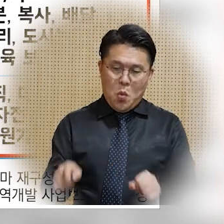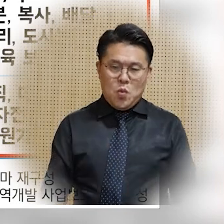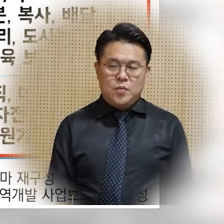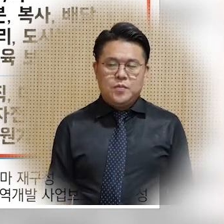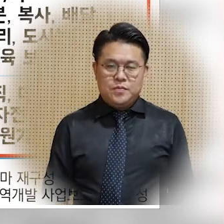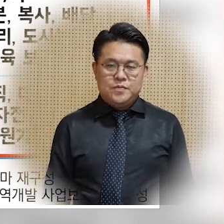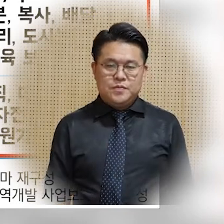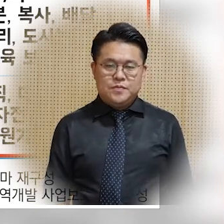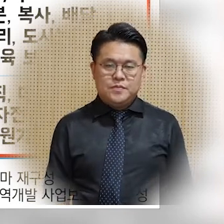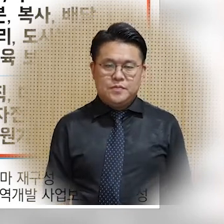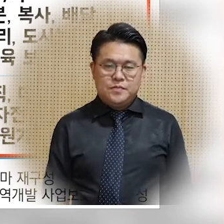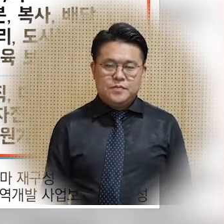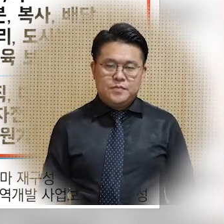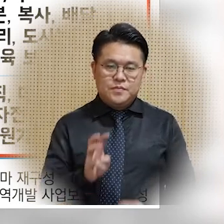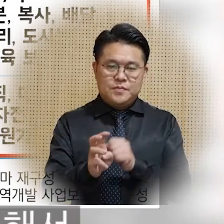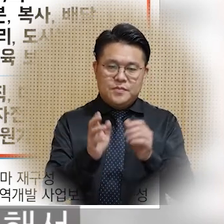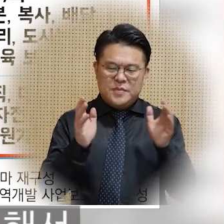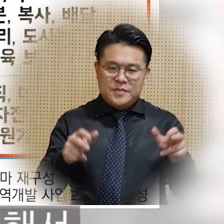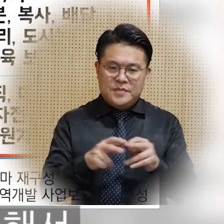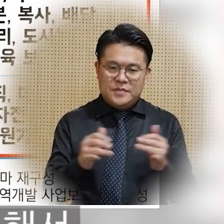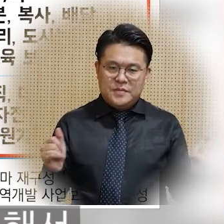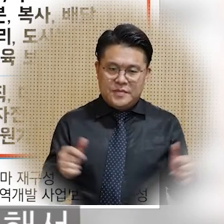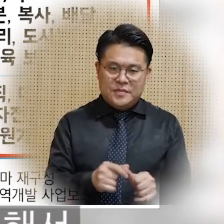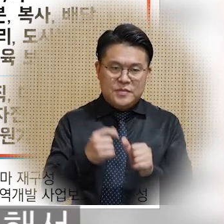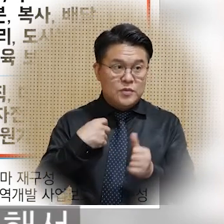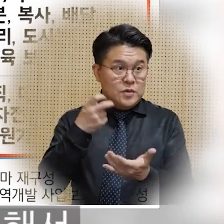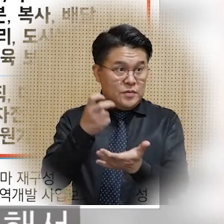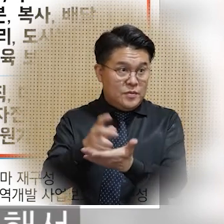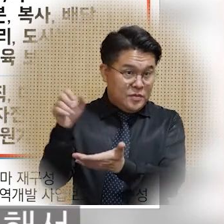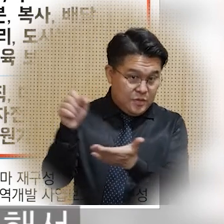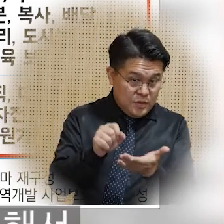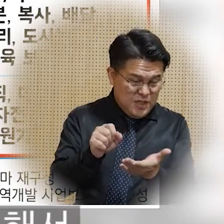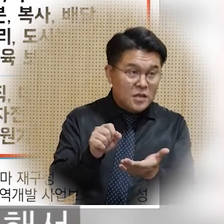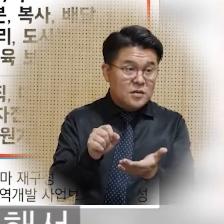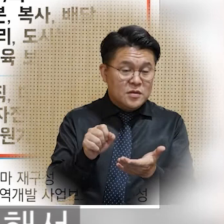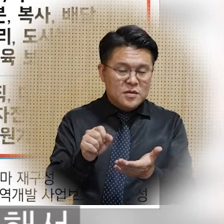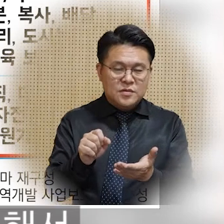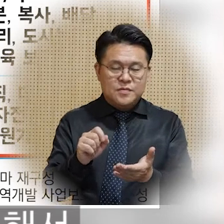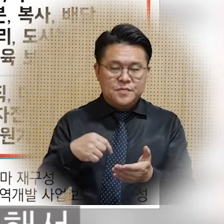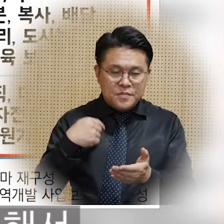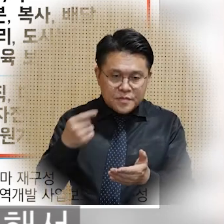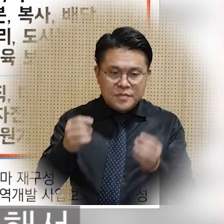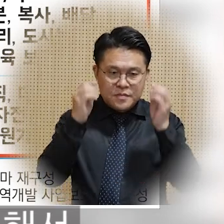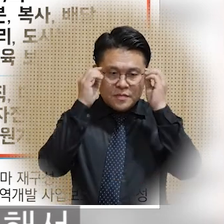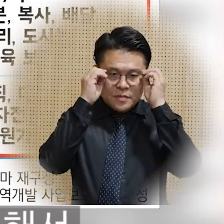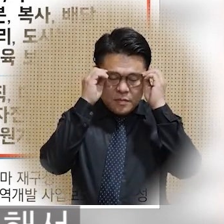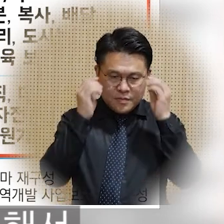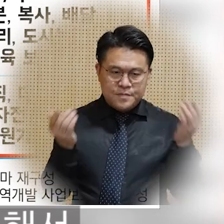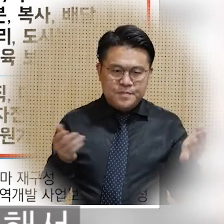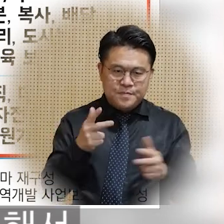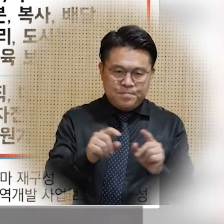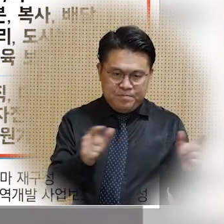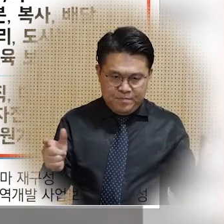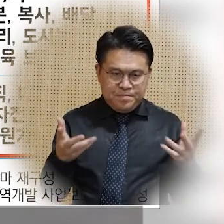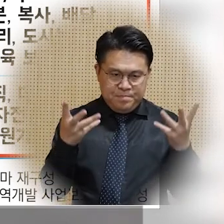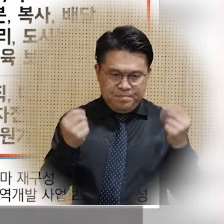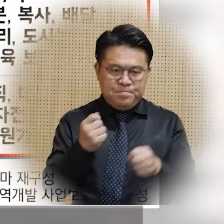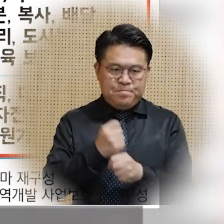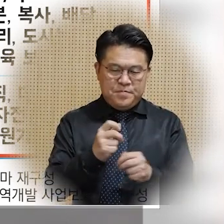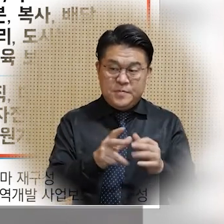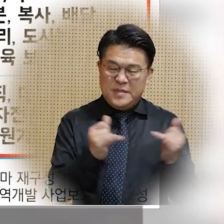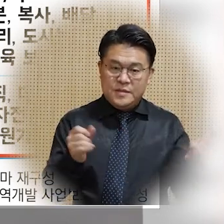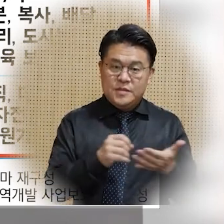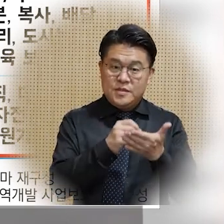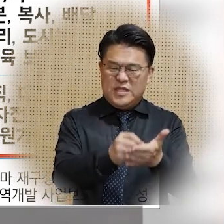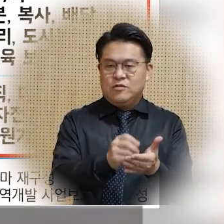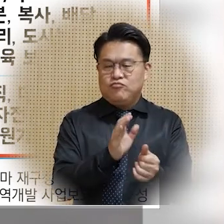올해가 30주년 되는 그런 해입니다. 그래서 지난 30년 동안 뭐 장애인 의무고용 제도를 도입을 해서 여러 가지